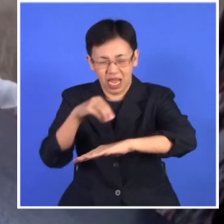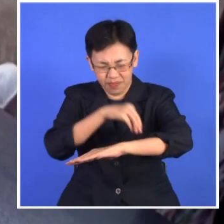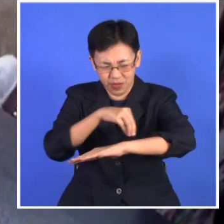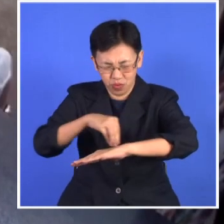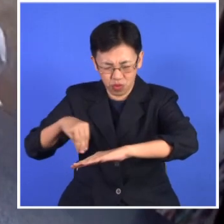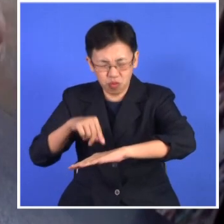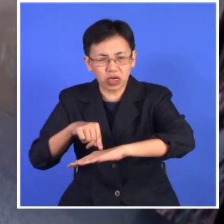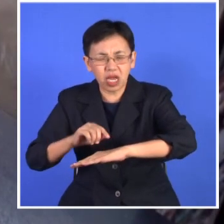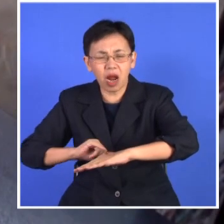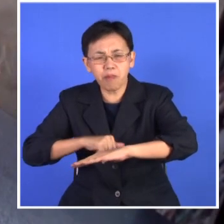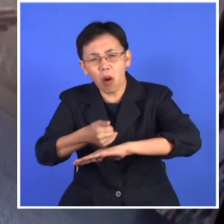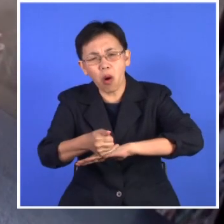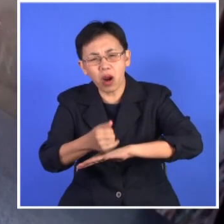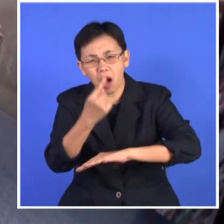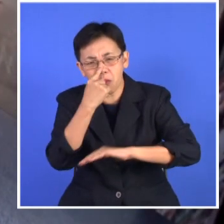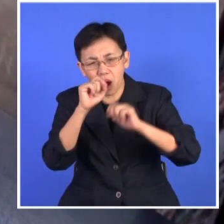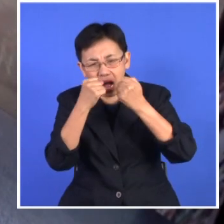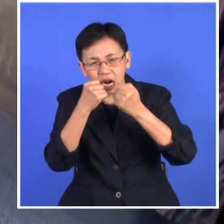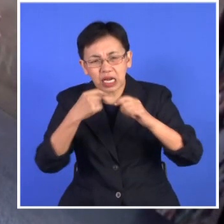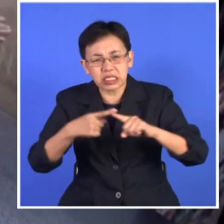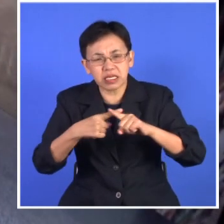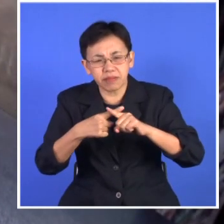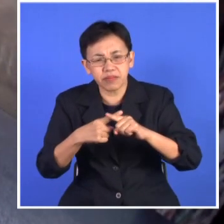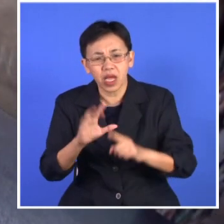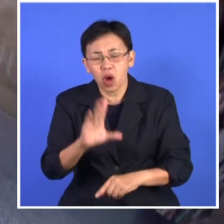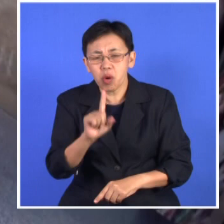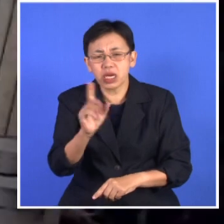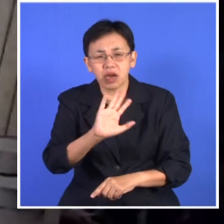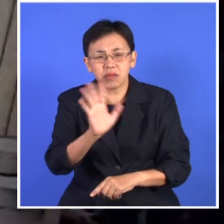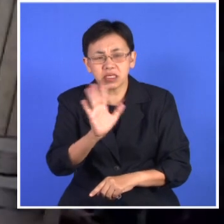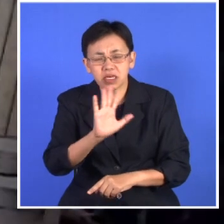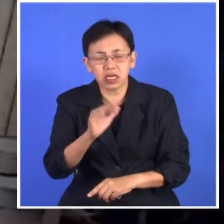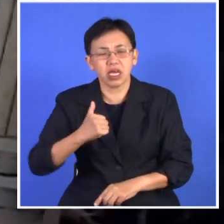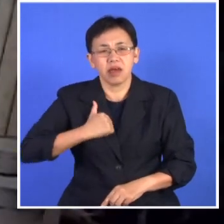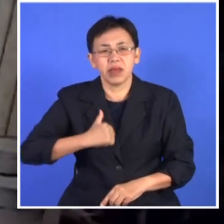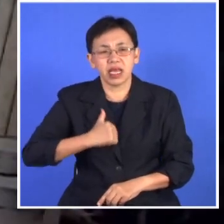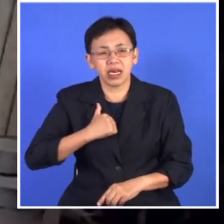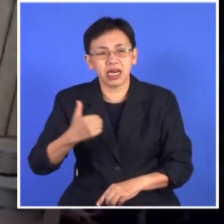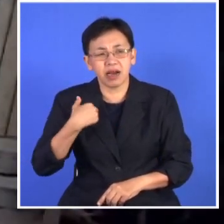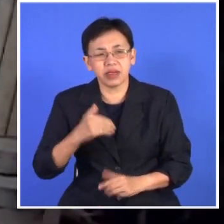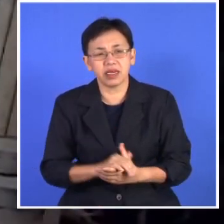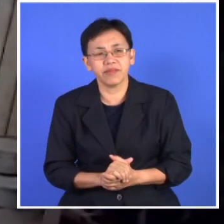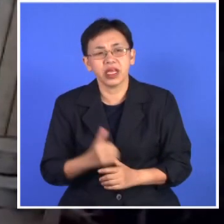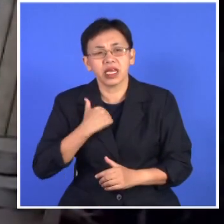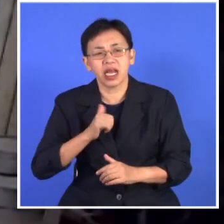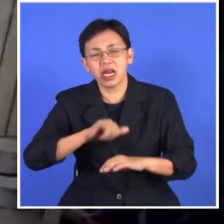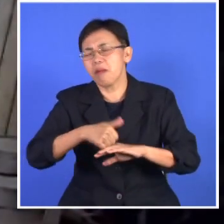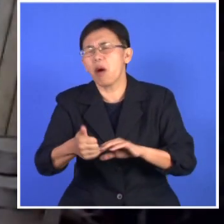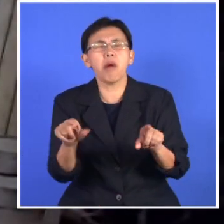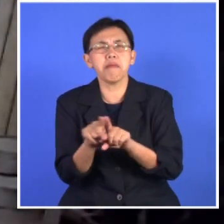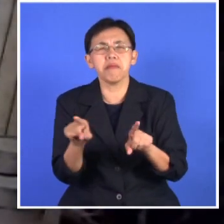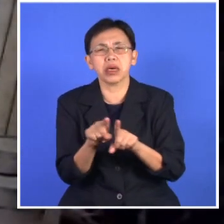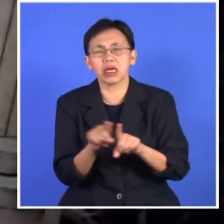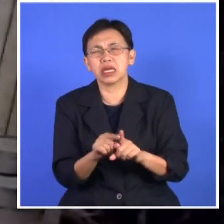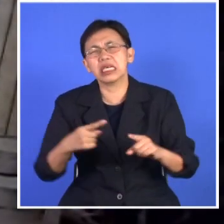ค่ะที่ผ่านมาไม่ใช่แค่มีรายนี้รายเดียวเคยมีชาวแคนาดาสะดุดหมุดกลางถนนล้มเจ็บเหมือนกัน